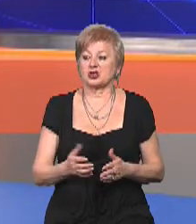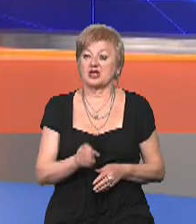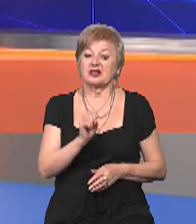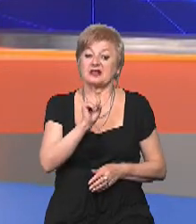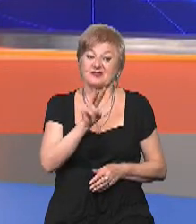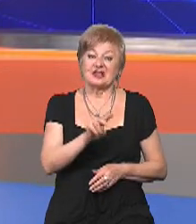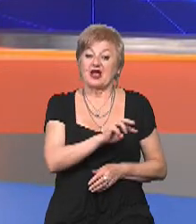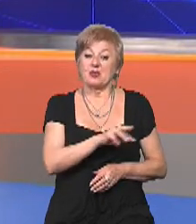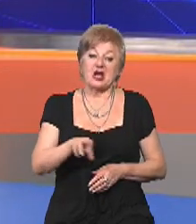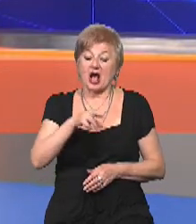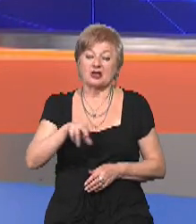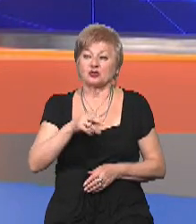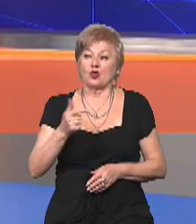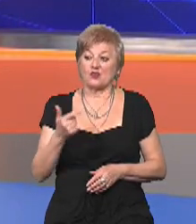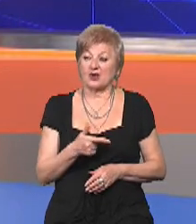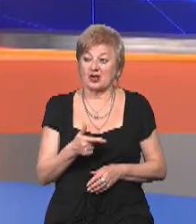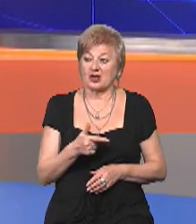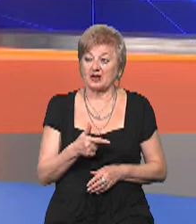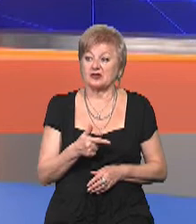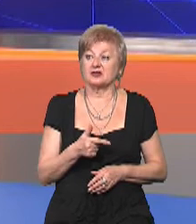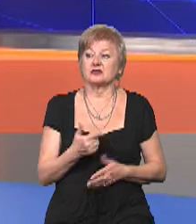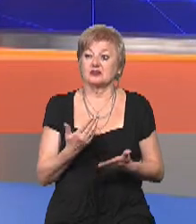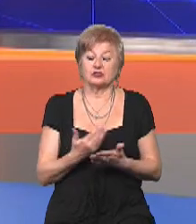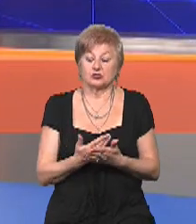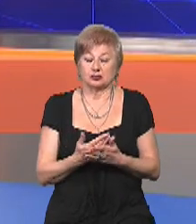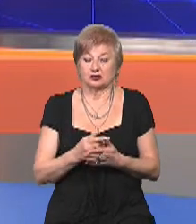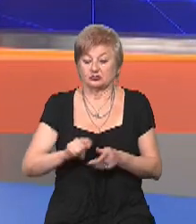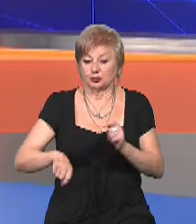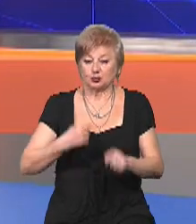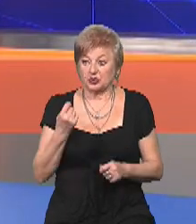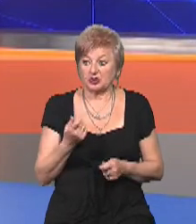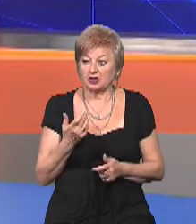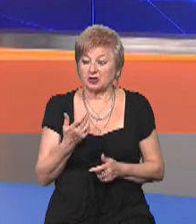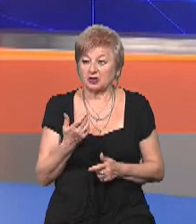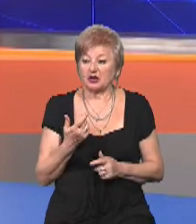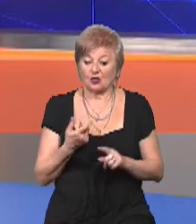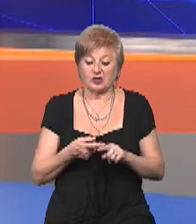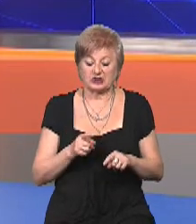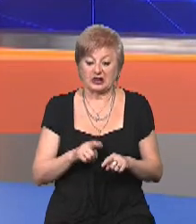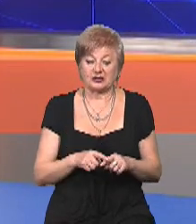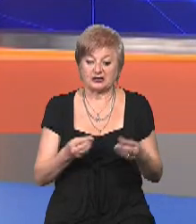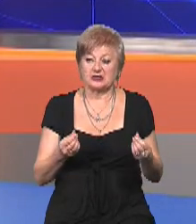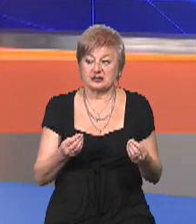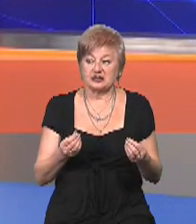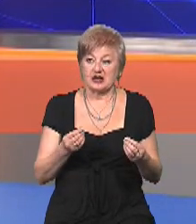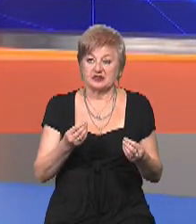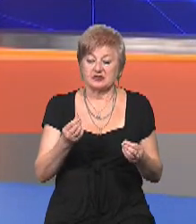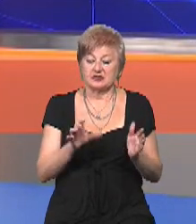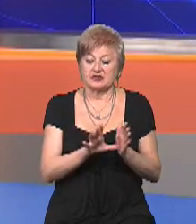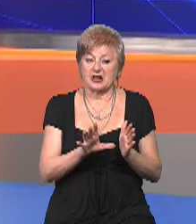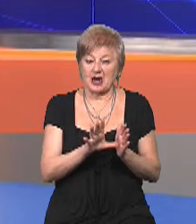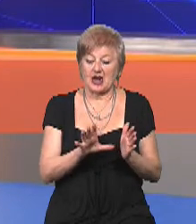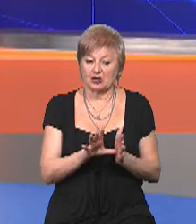12 миллиардов гривен дыра, которая образовалась в результате вот этого регулирования цен на